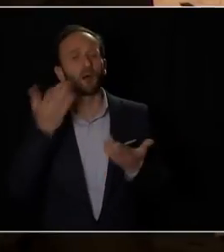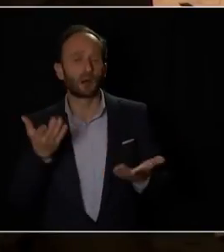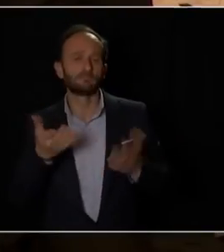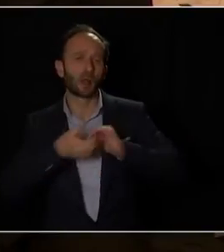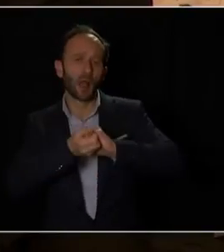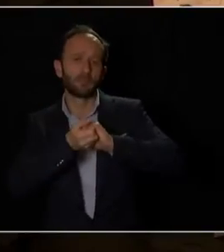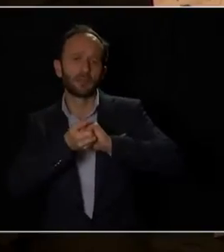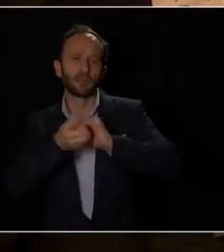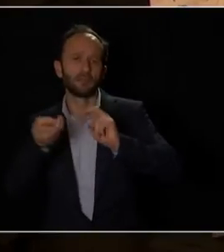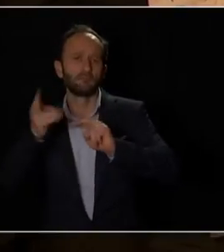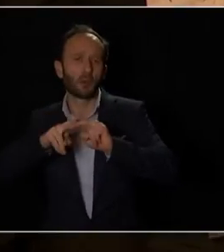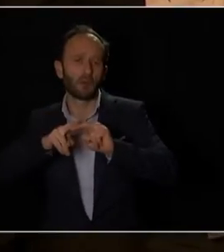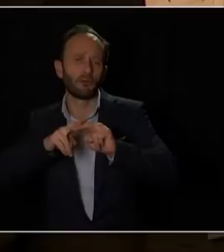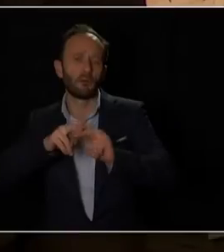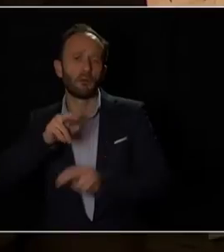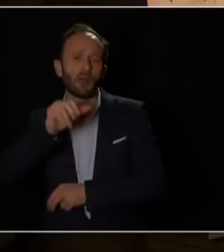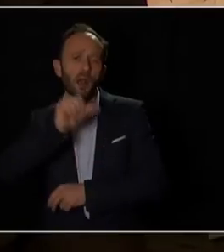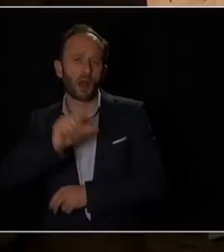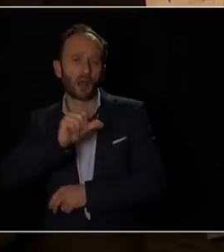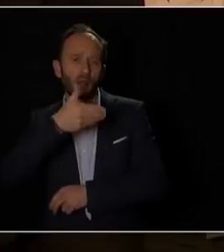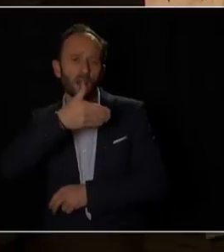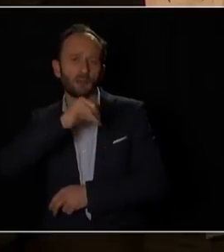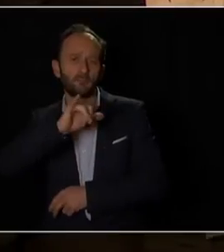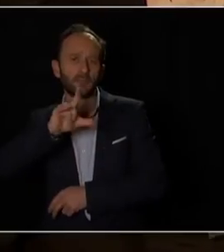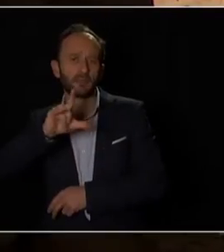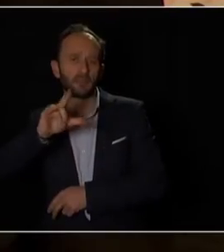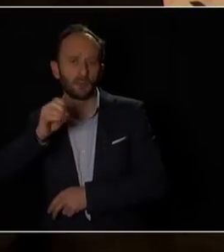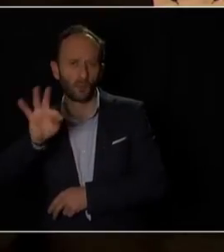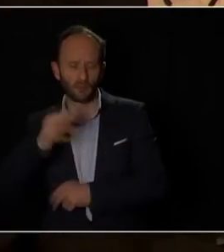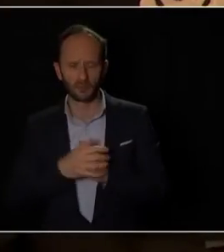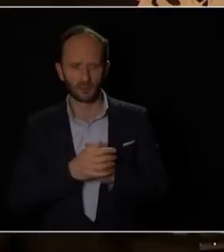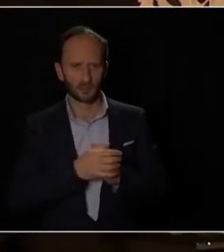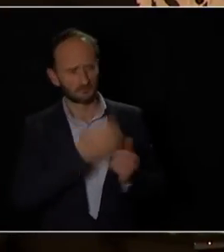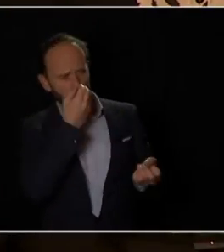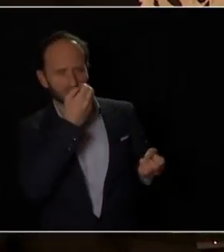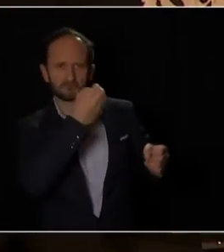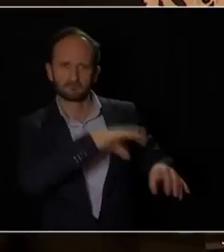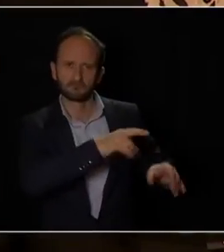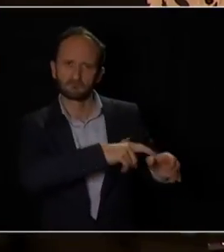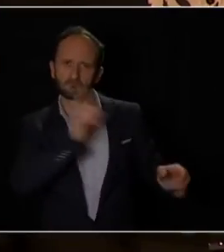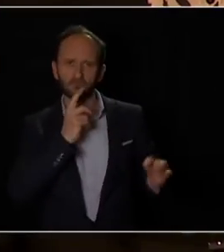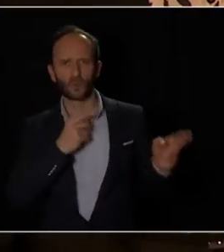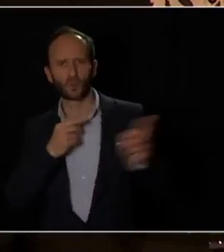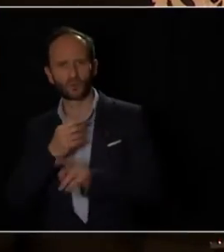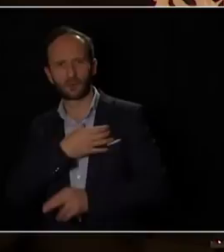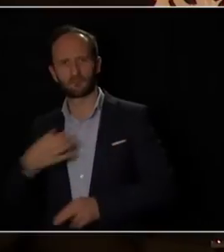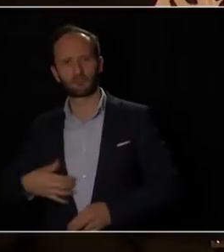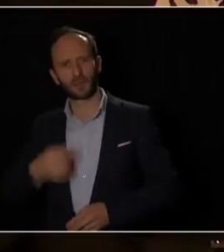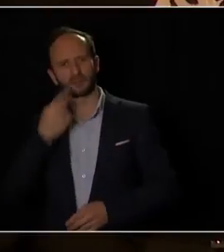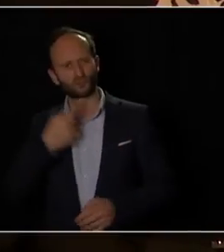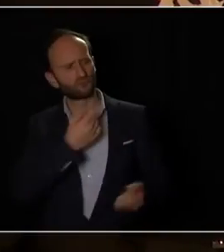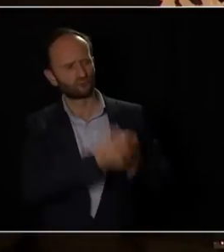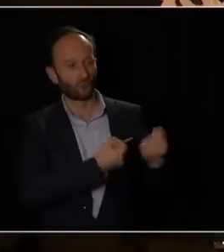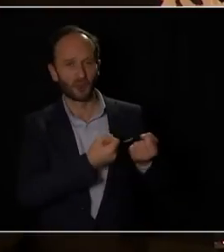ami Alain Millau pour redevenir maire de Dijon. Autant je suis fier, je veux vous le dire ce